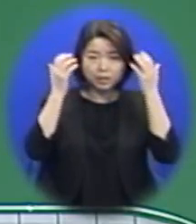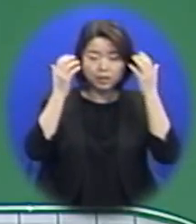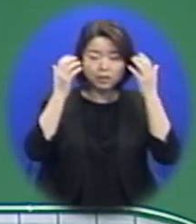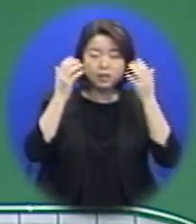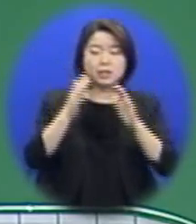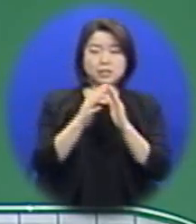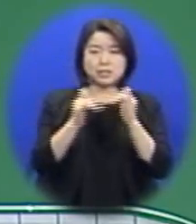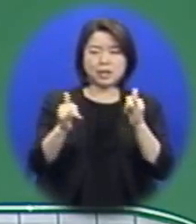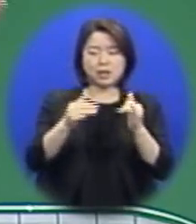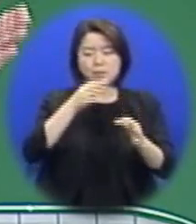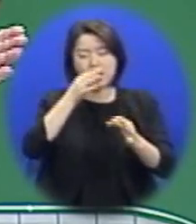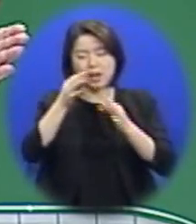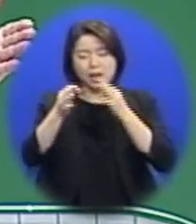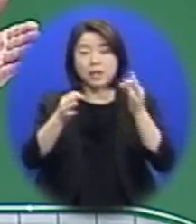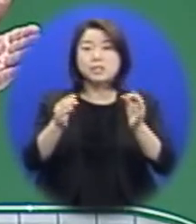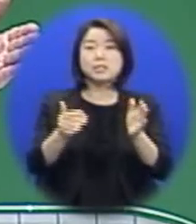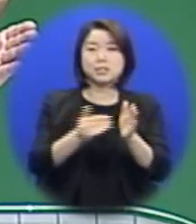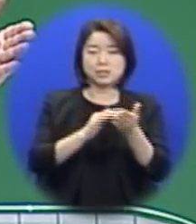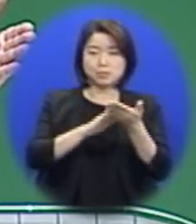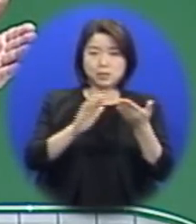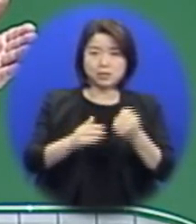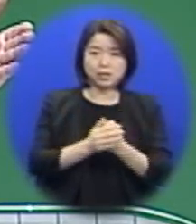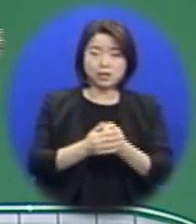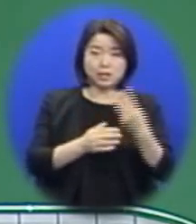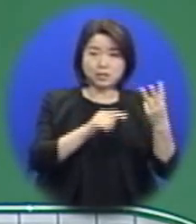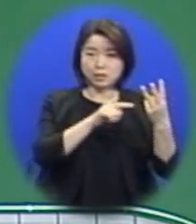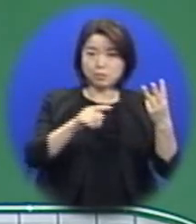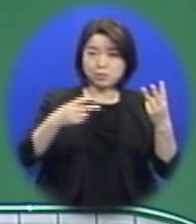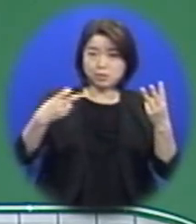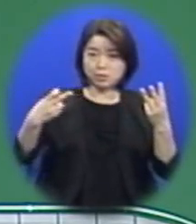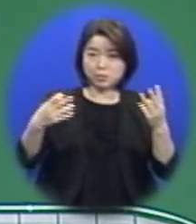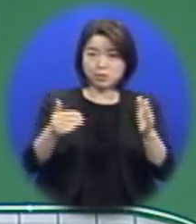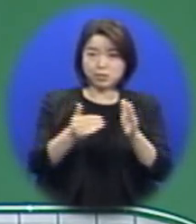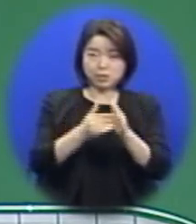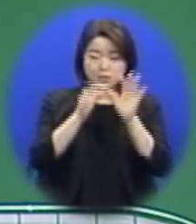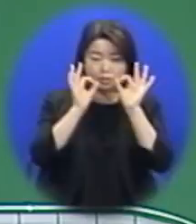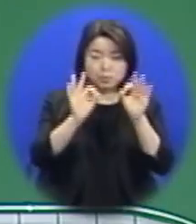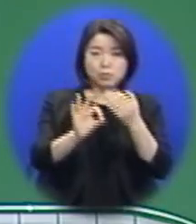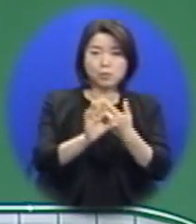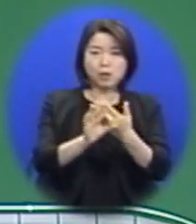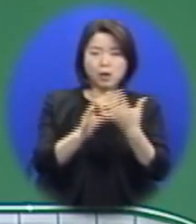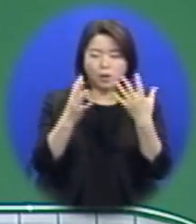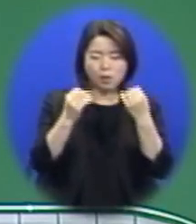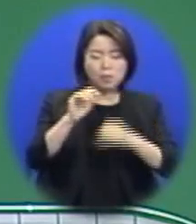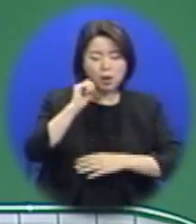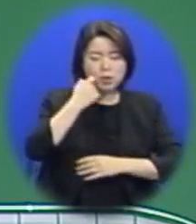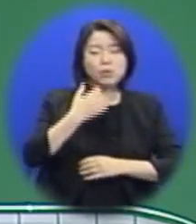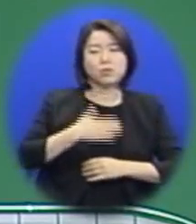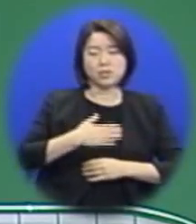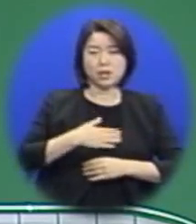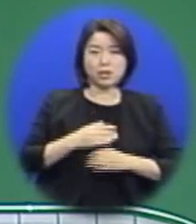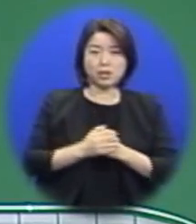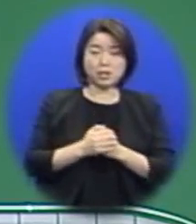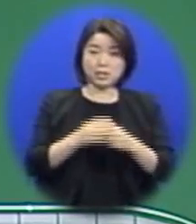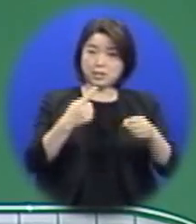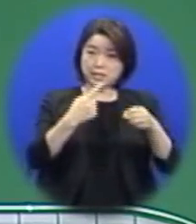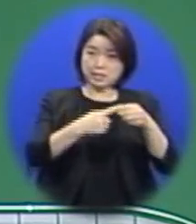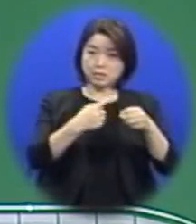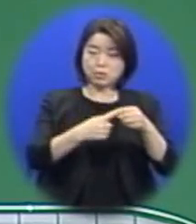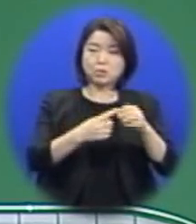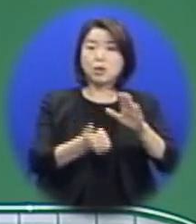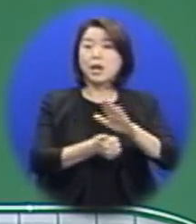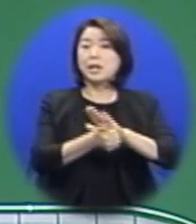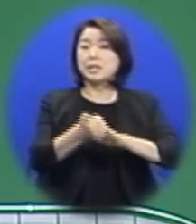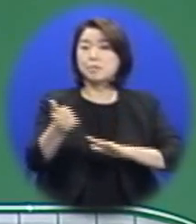탄식입니다. 3절부터 11절까지에 보면 그가 얼마나 어려웠는지를 이렇게 말합니다. 첫 번째는